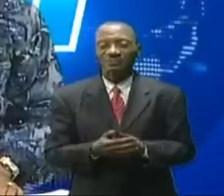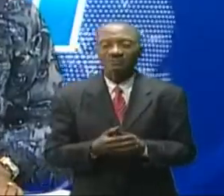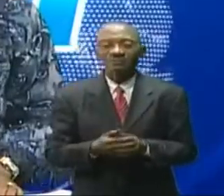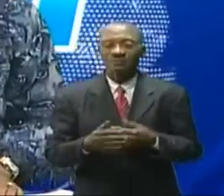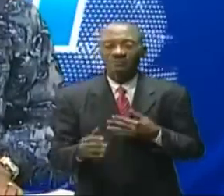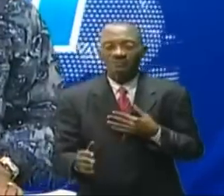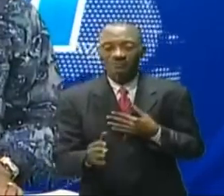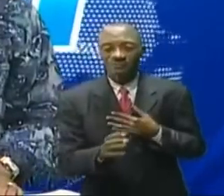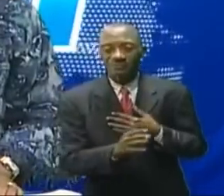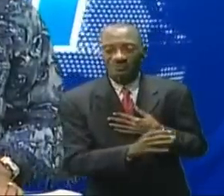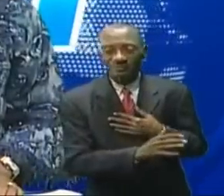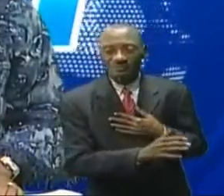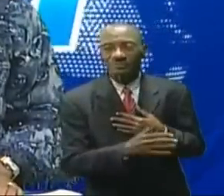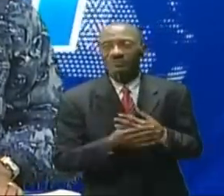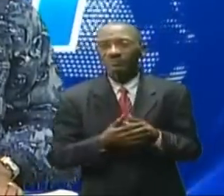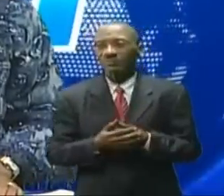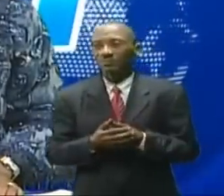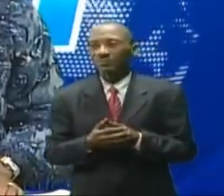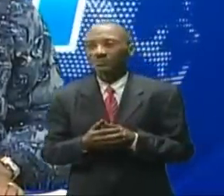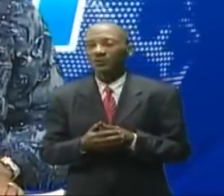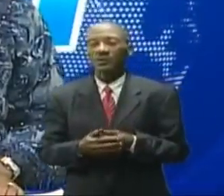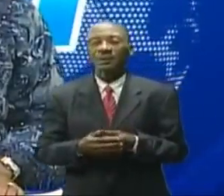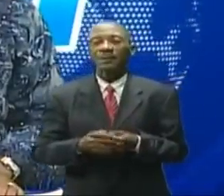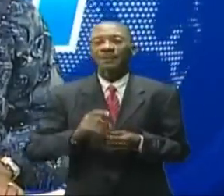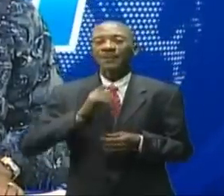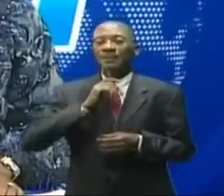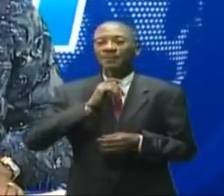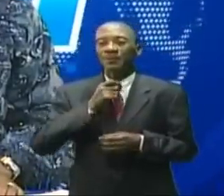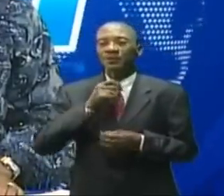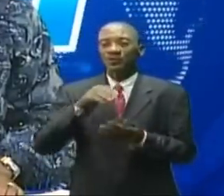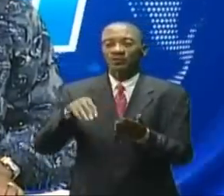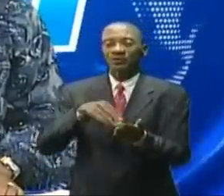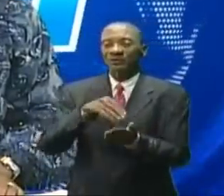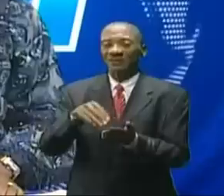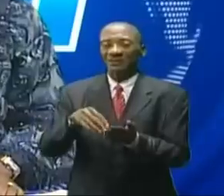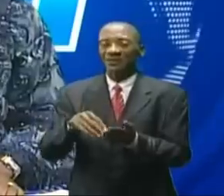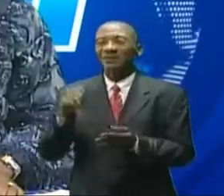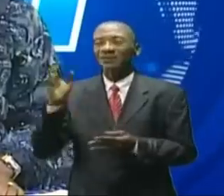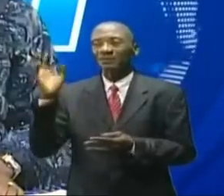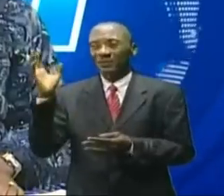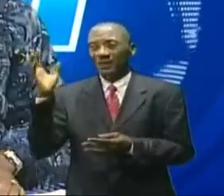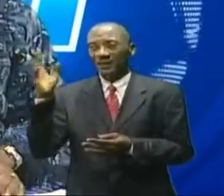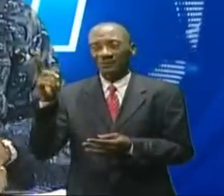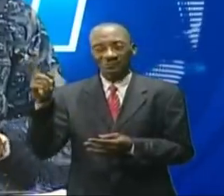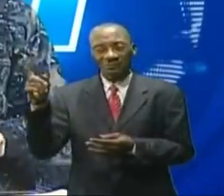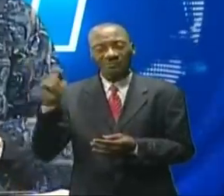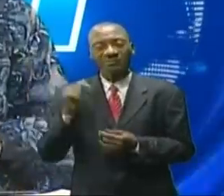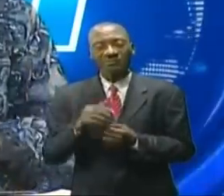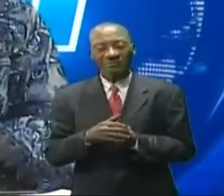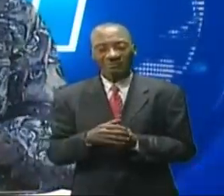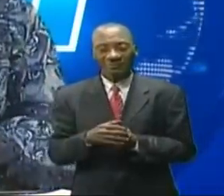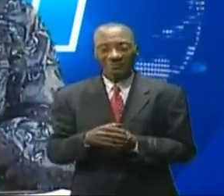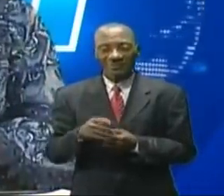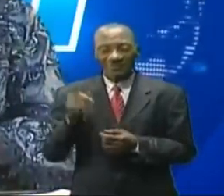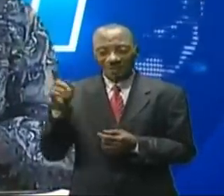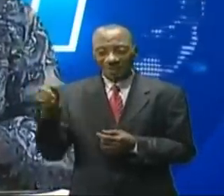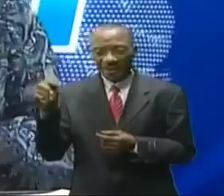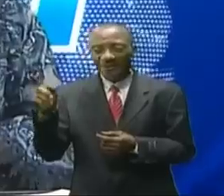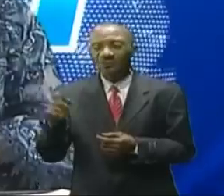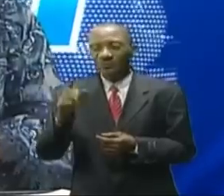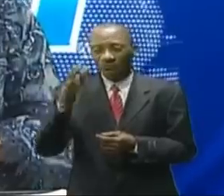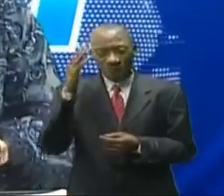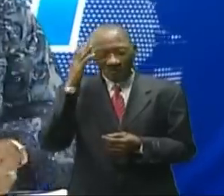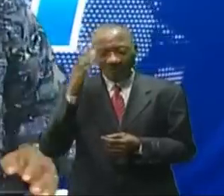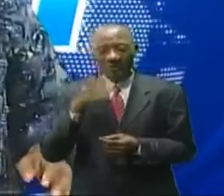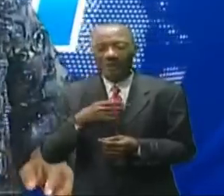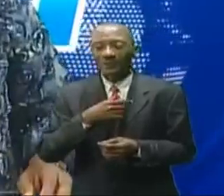Libération à la prison centrale de Makala de certains prévenus éligibles sur en marche la journée internationale pour le soutien aux victimes